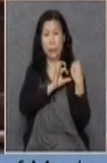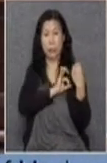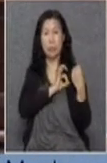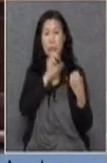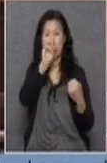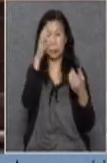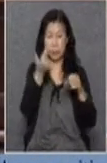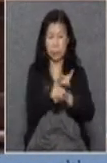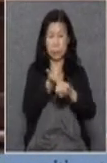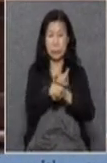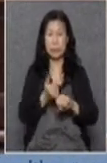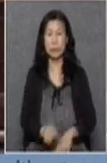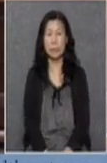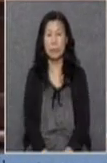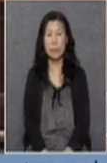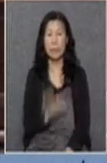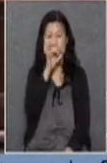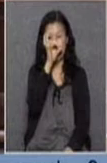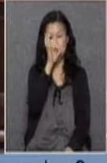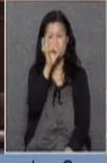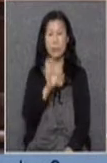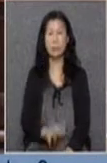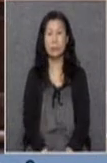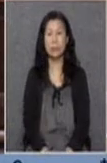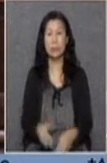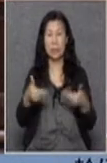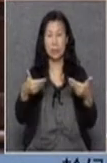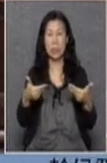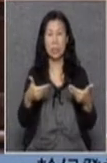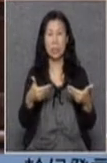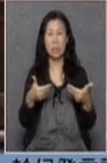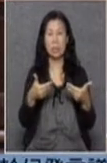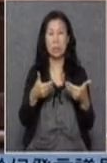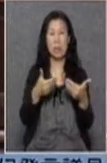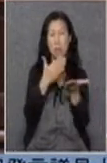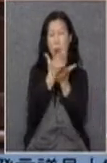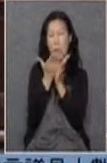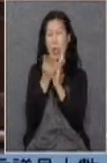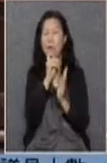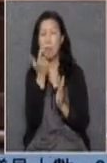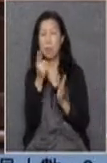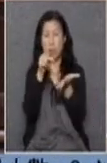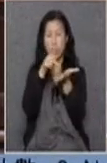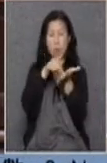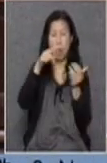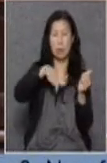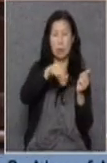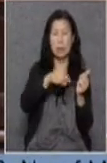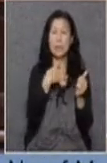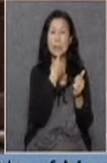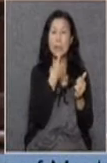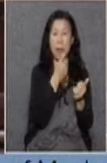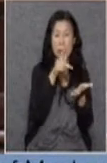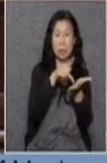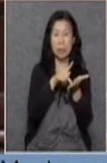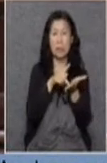幼稚園現在就說很參差， 只讲租地方呢，有啲由一蚊租去